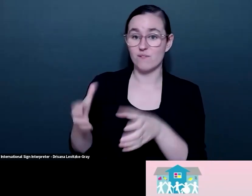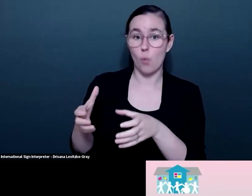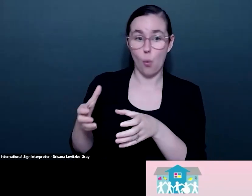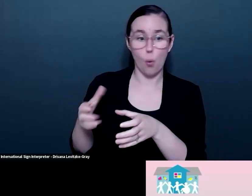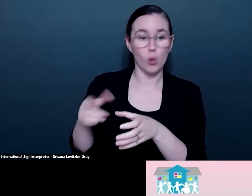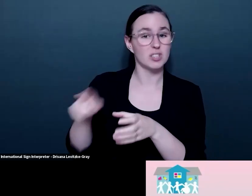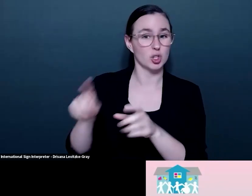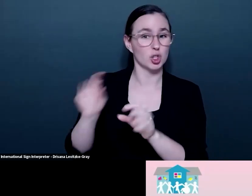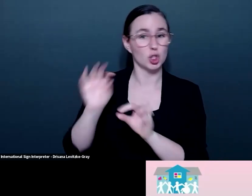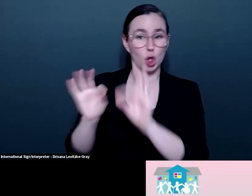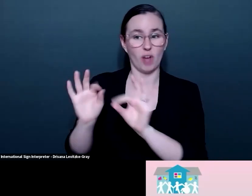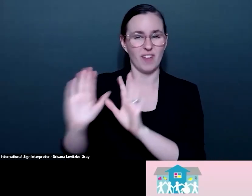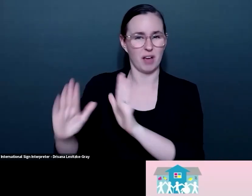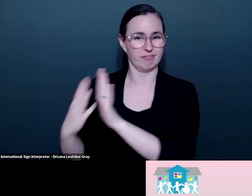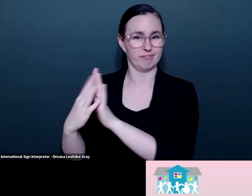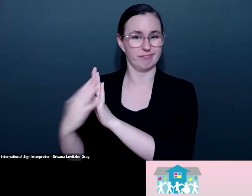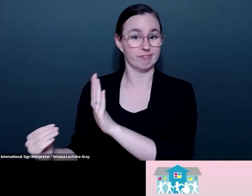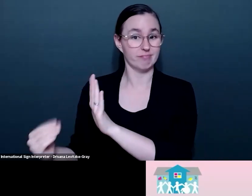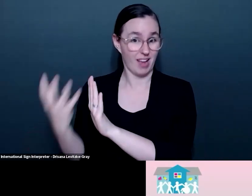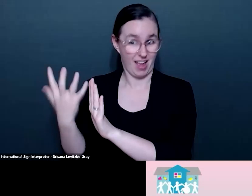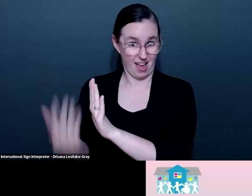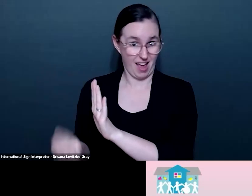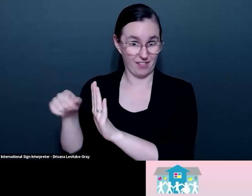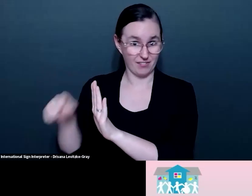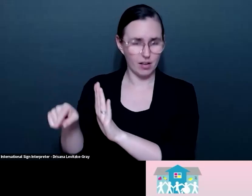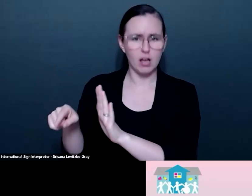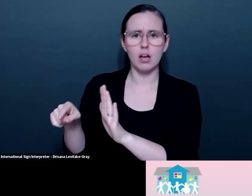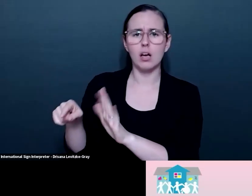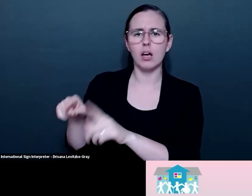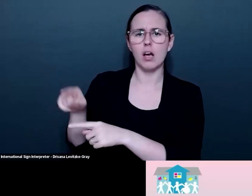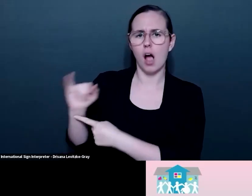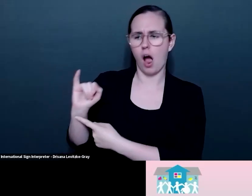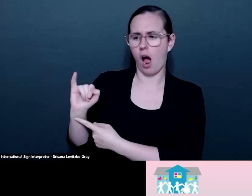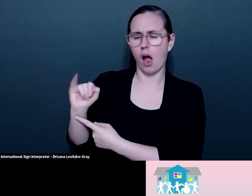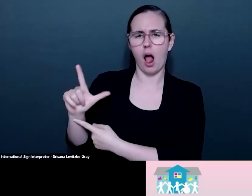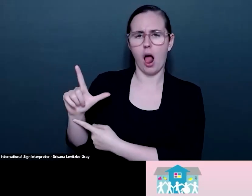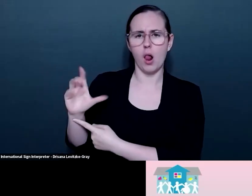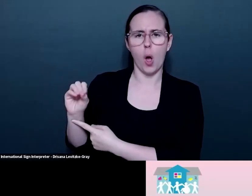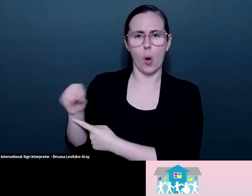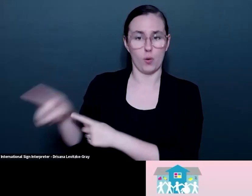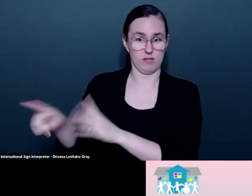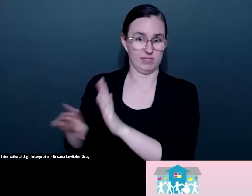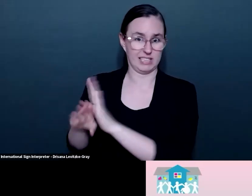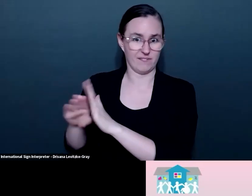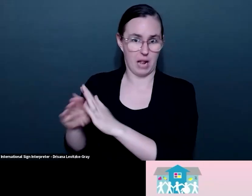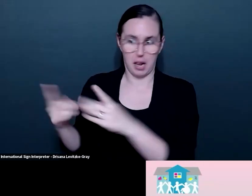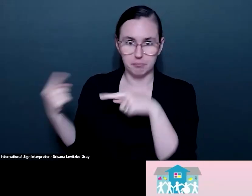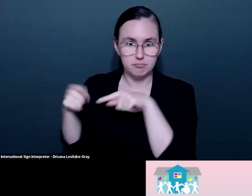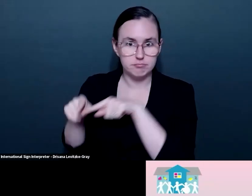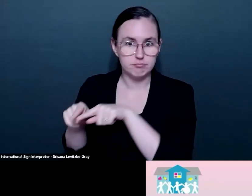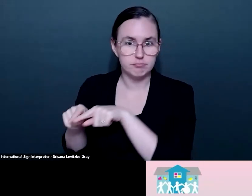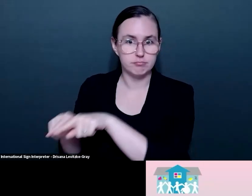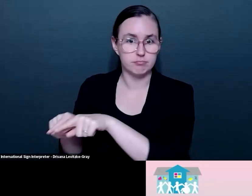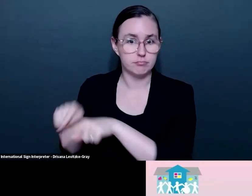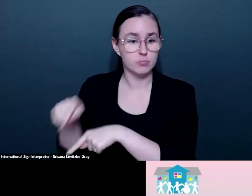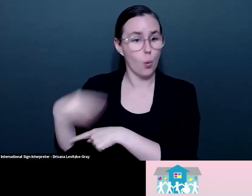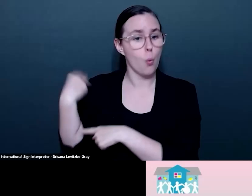que nous avons développées avec ILO et avec qui est sur le site du groupe Washington.